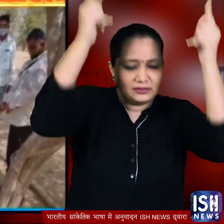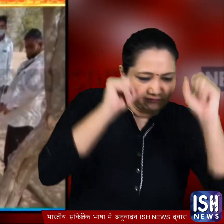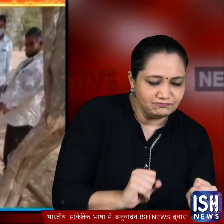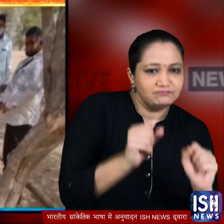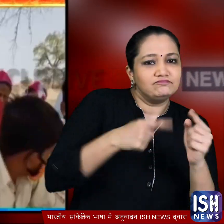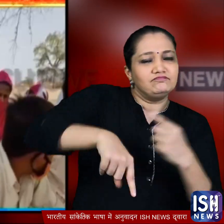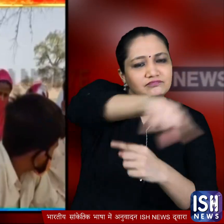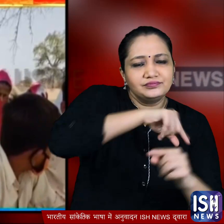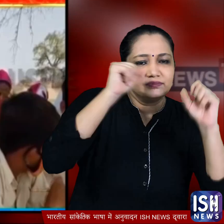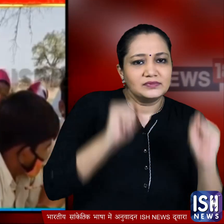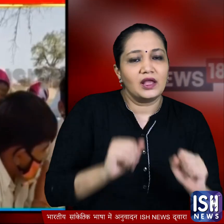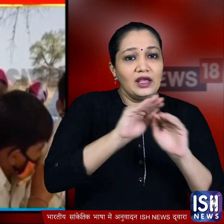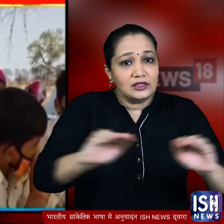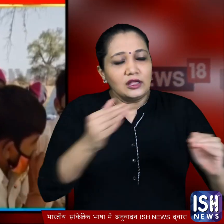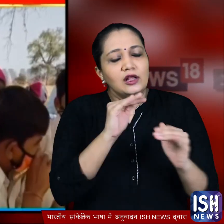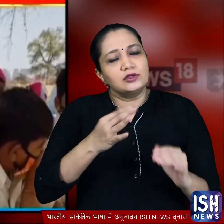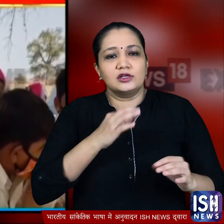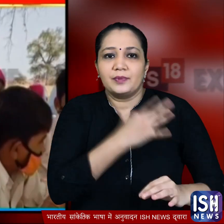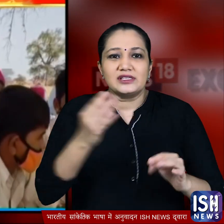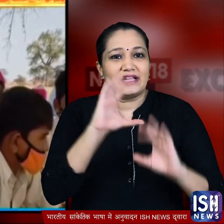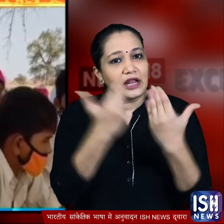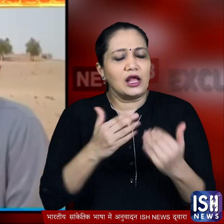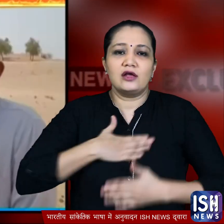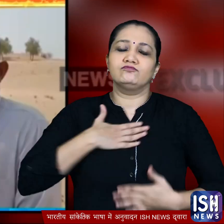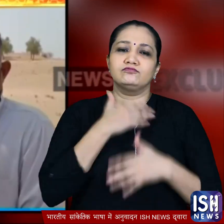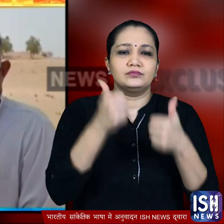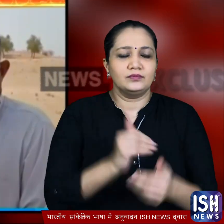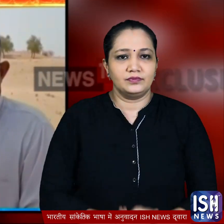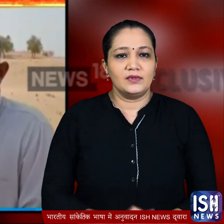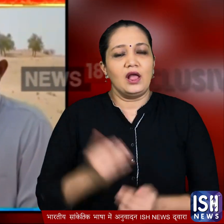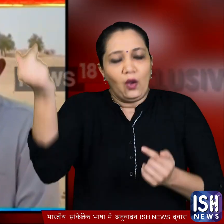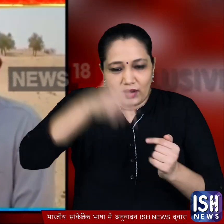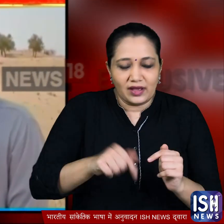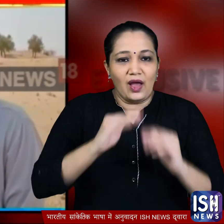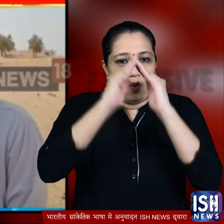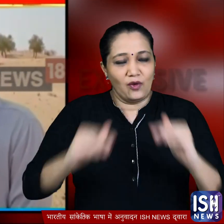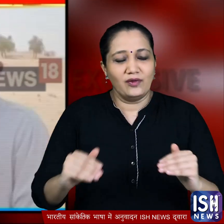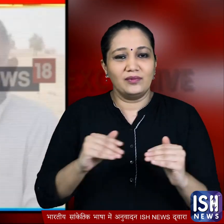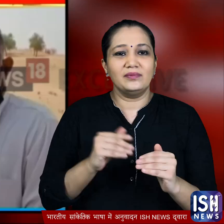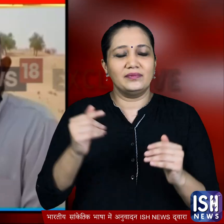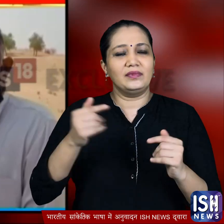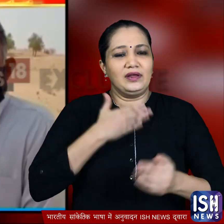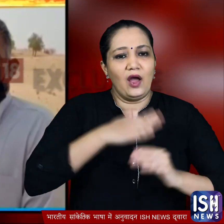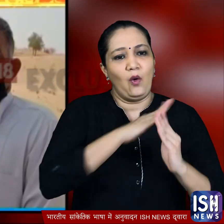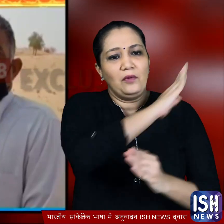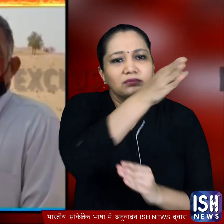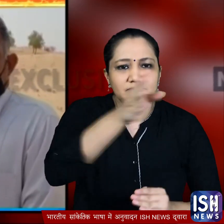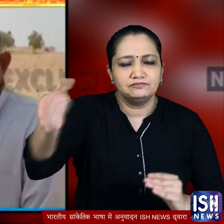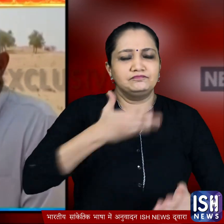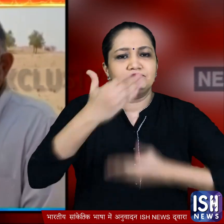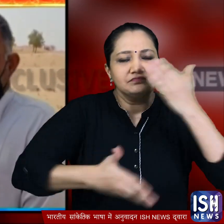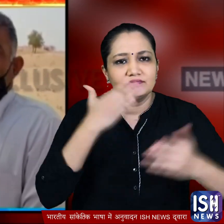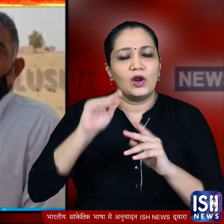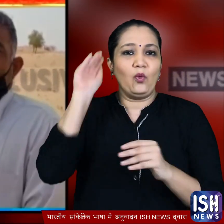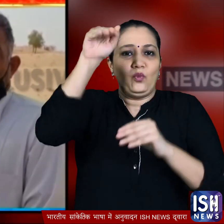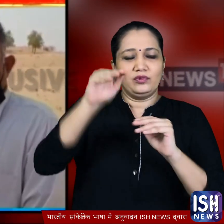नीचे पढ़ाते नजर आए। बच्चे भी स्पेशल क्लास का पूरा फायदा उठाते दिखे। आओ घर से सीखें अभियान के तहत घर घर जाकर